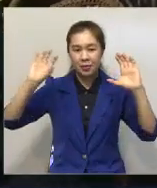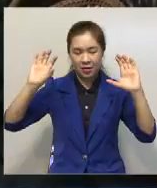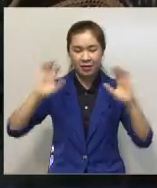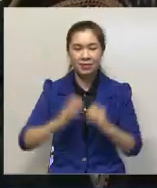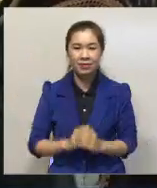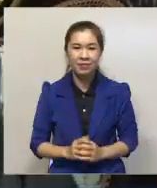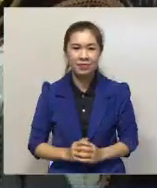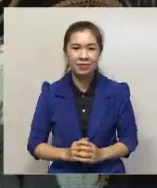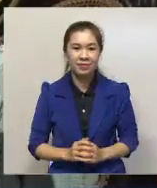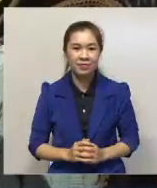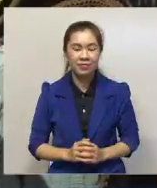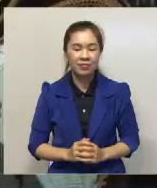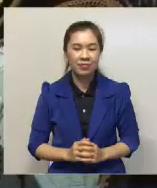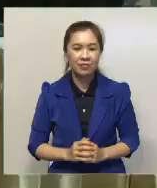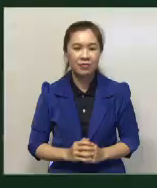บาลค่ะ